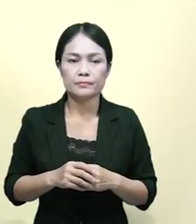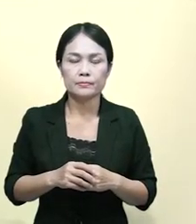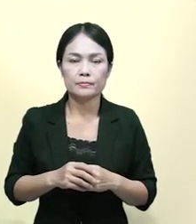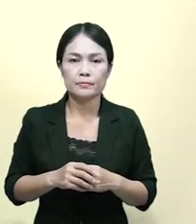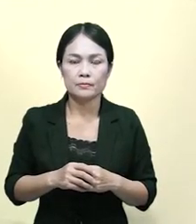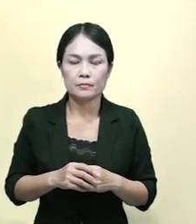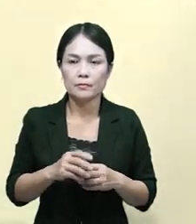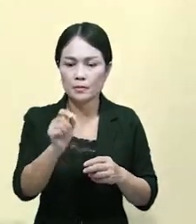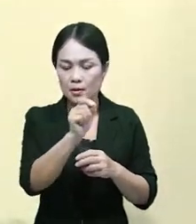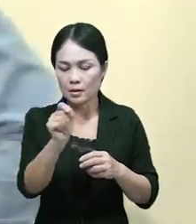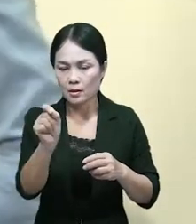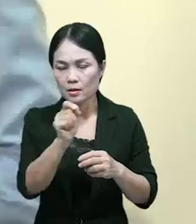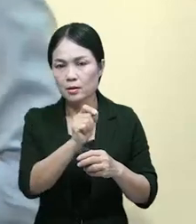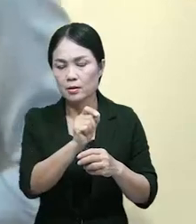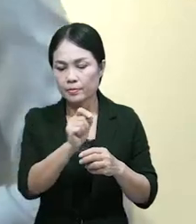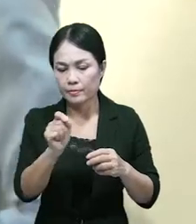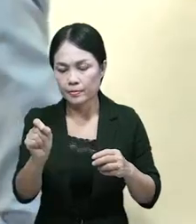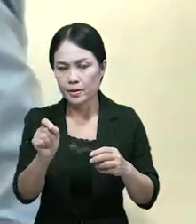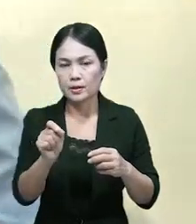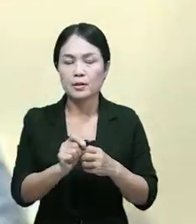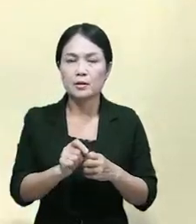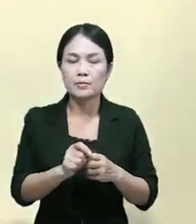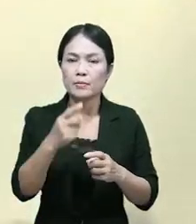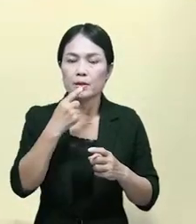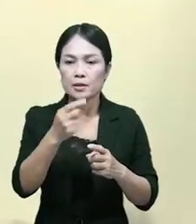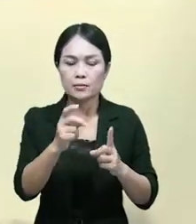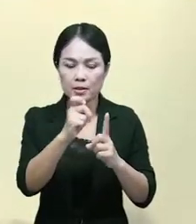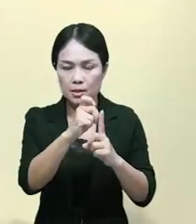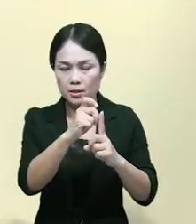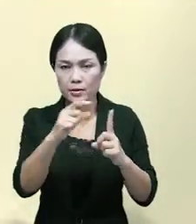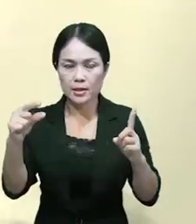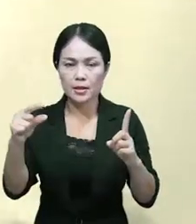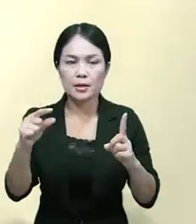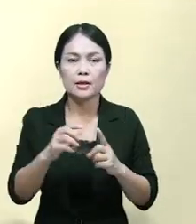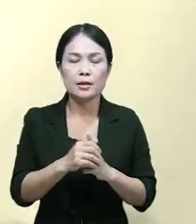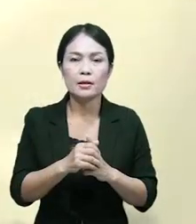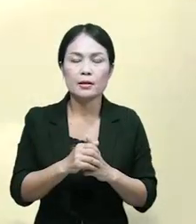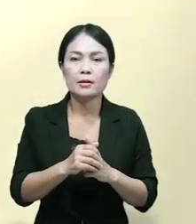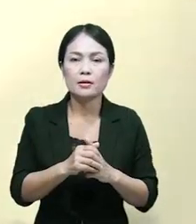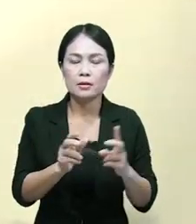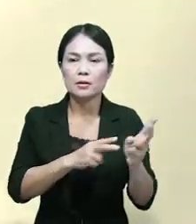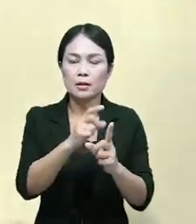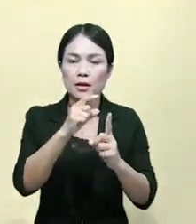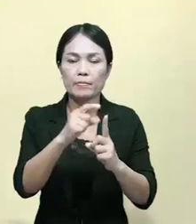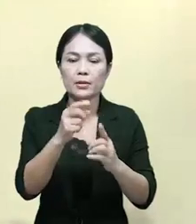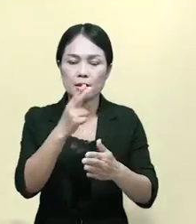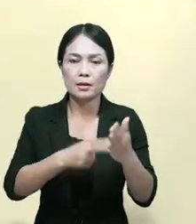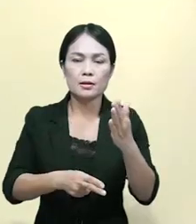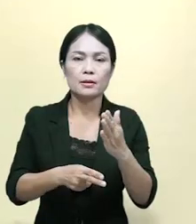គូគូពីបញ្ជាក់ថាវាគឺជាគុណកិរិយាអញ្ចឹងបញ្ជាក់លក្ខណៈឲ្យពាក្យអីកូន